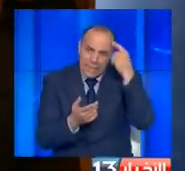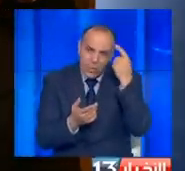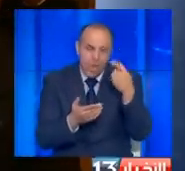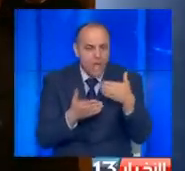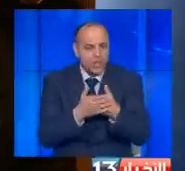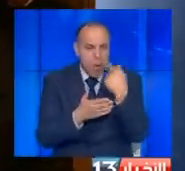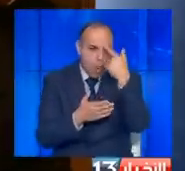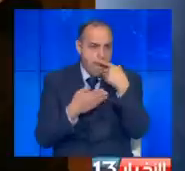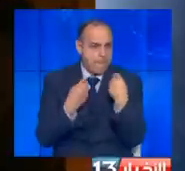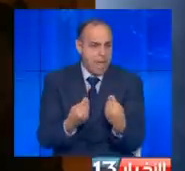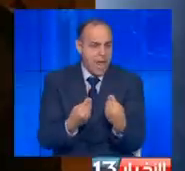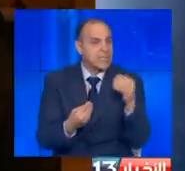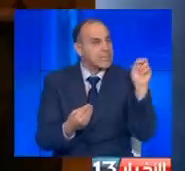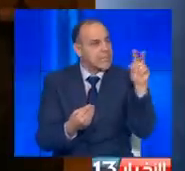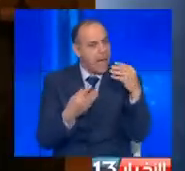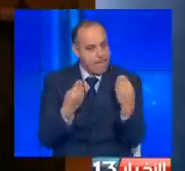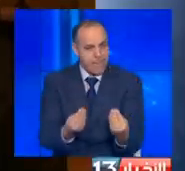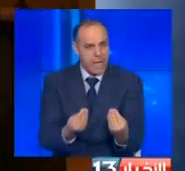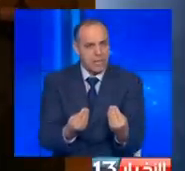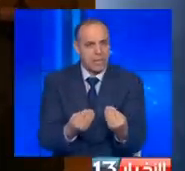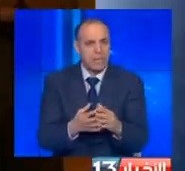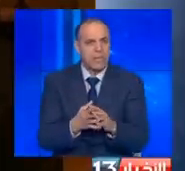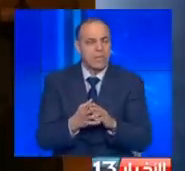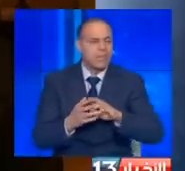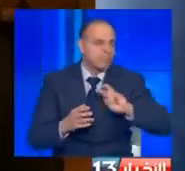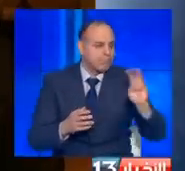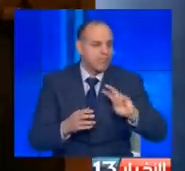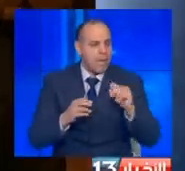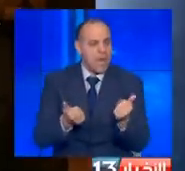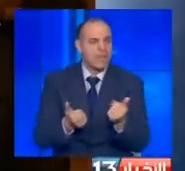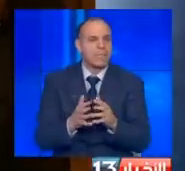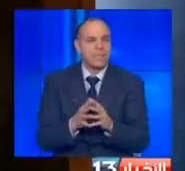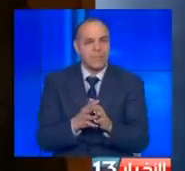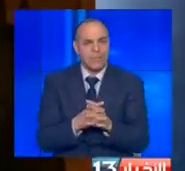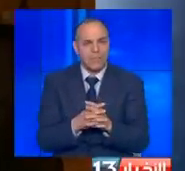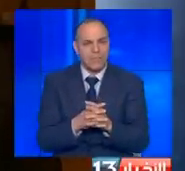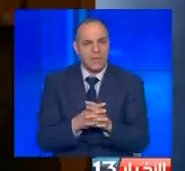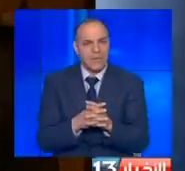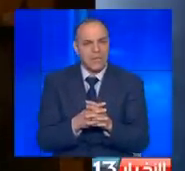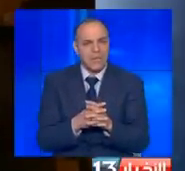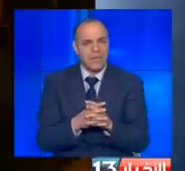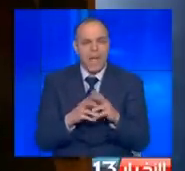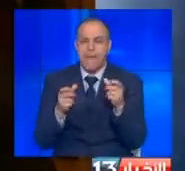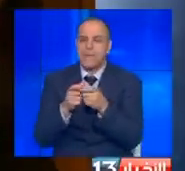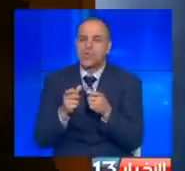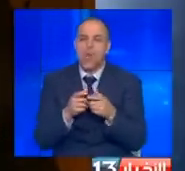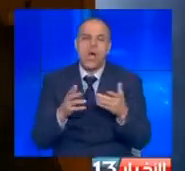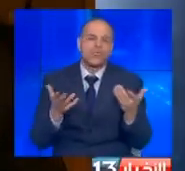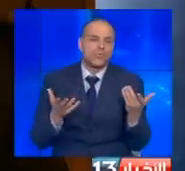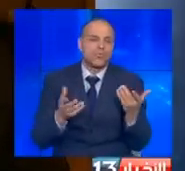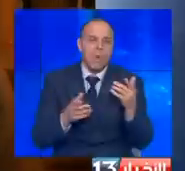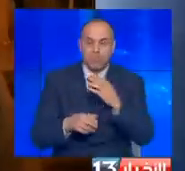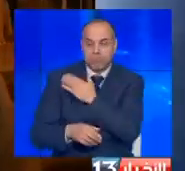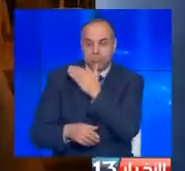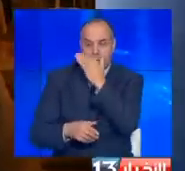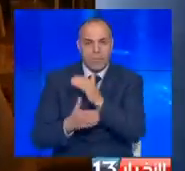جربا وجهه سياحيه ما يس يعني نقول مليح يعني المجموعات ال الكبار